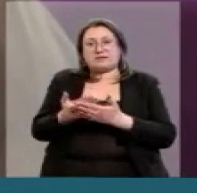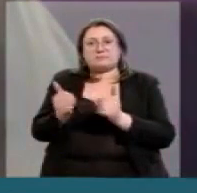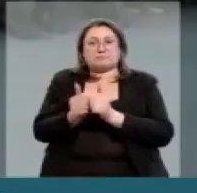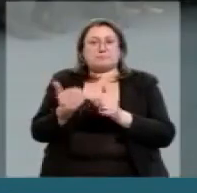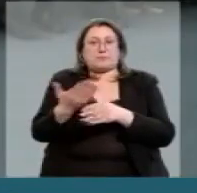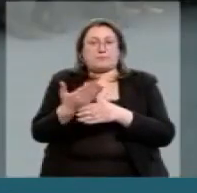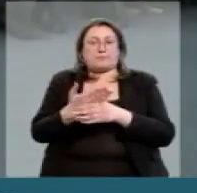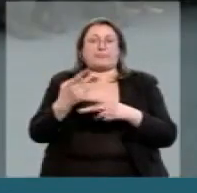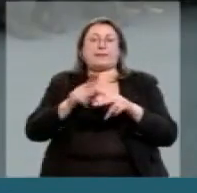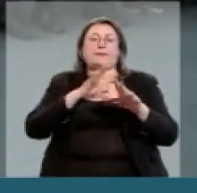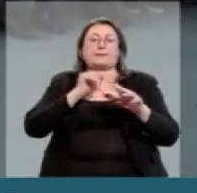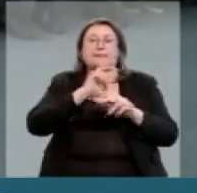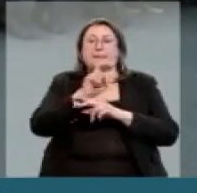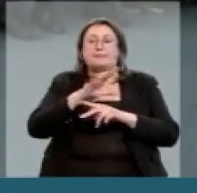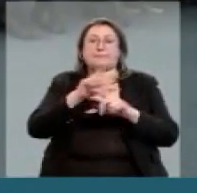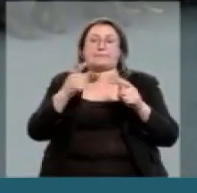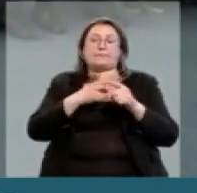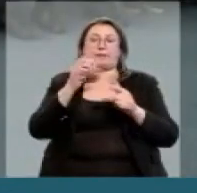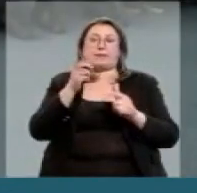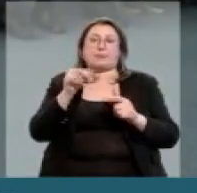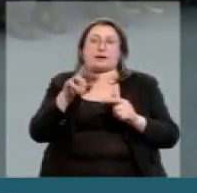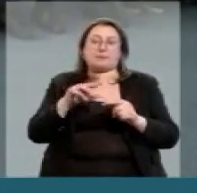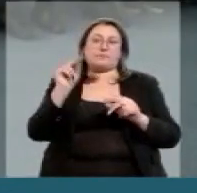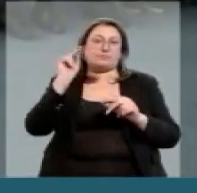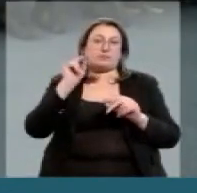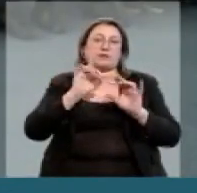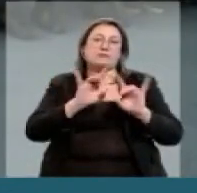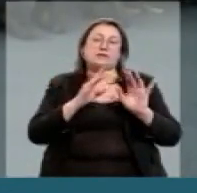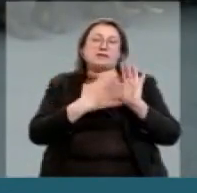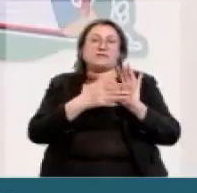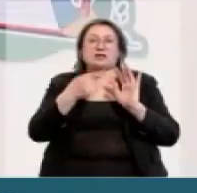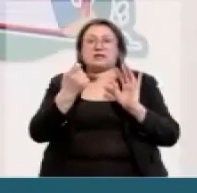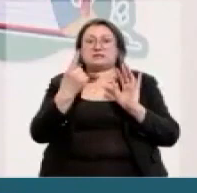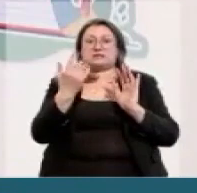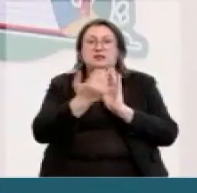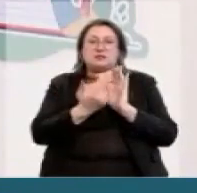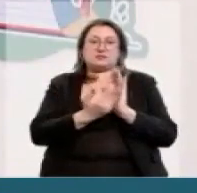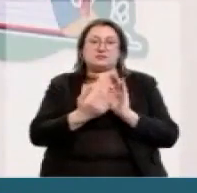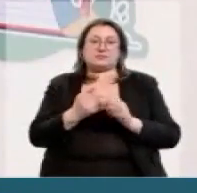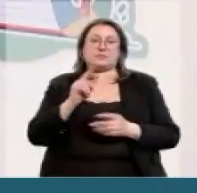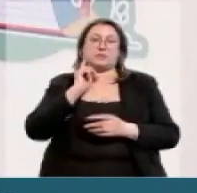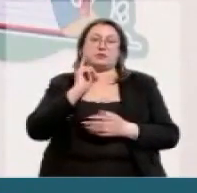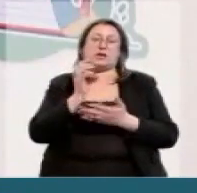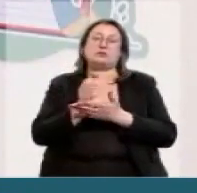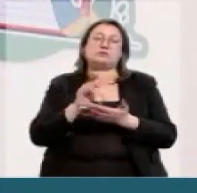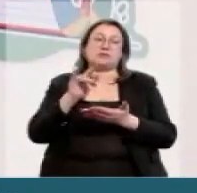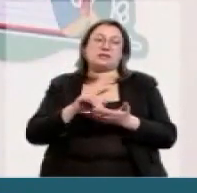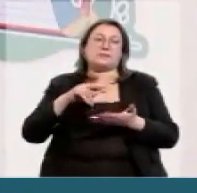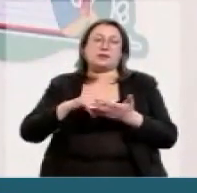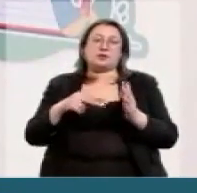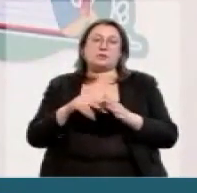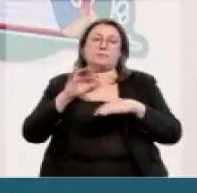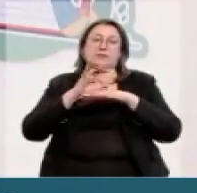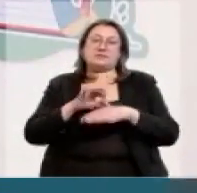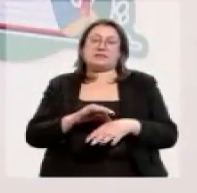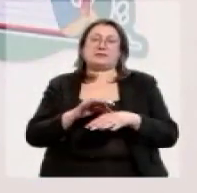побывали в школе имени Абая, где пообщались с учениками 9 и 11 классов. Молодежным ресурсным центром планируется